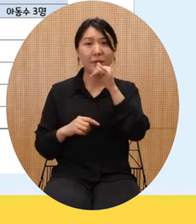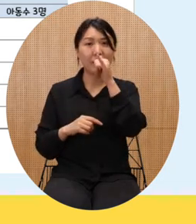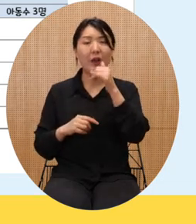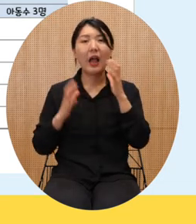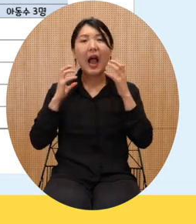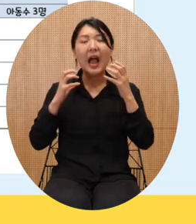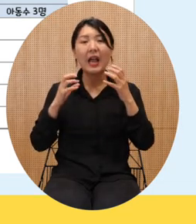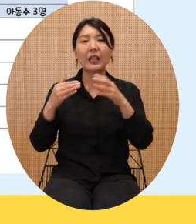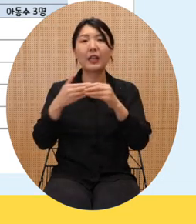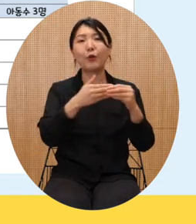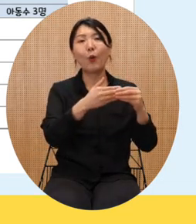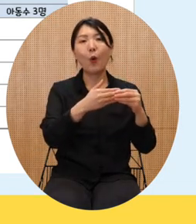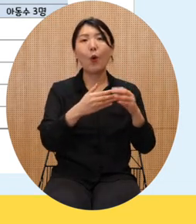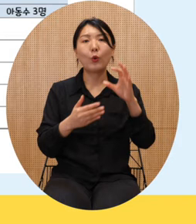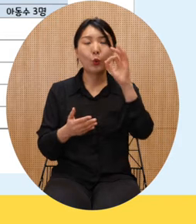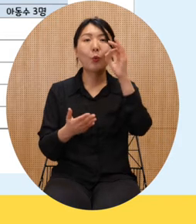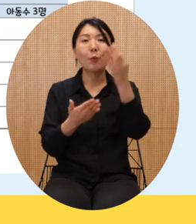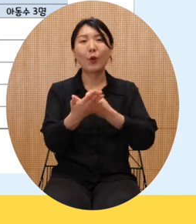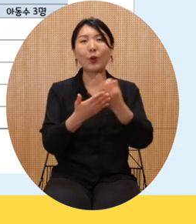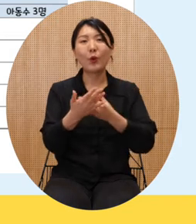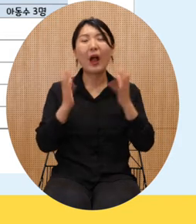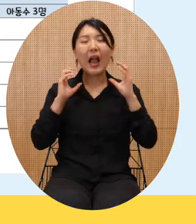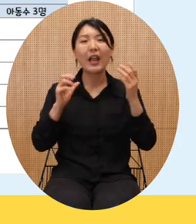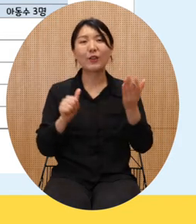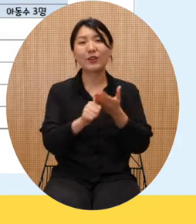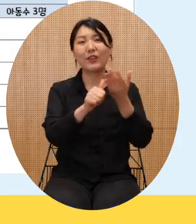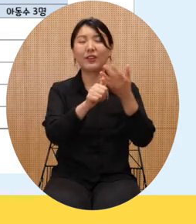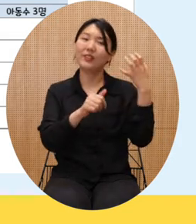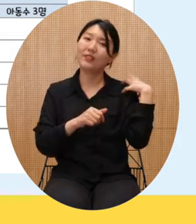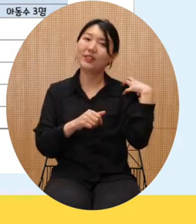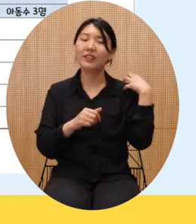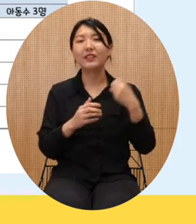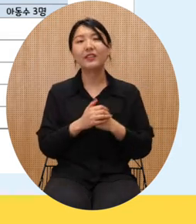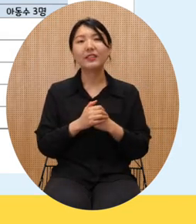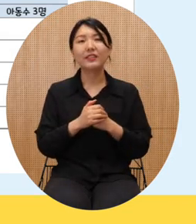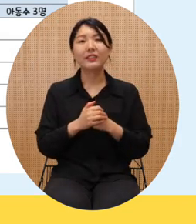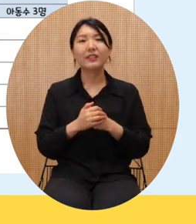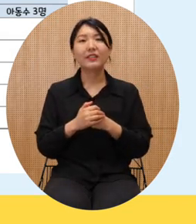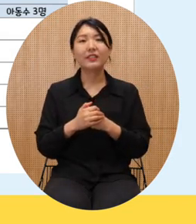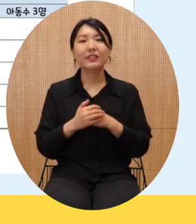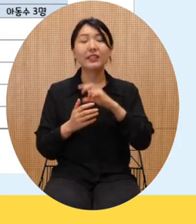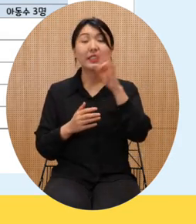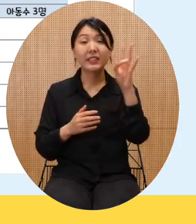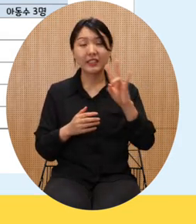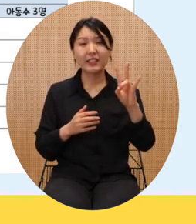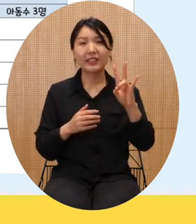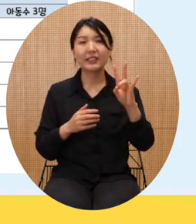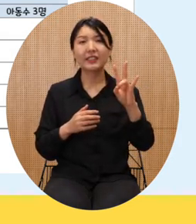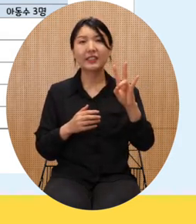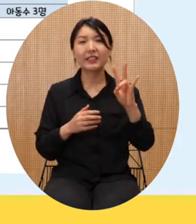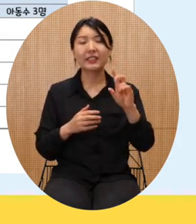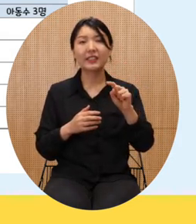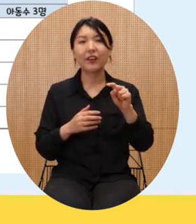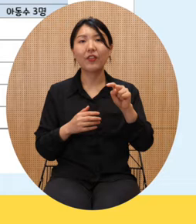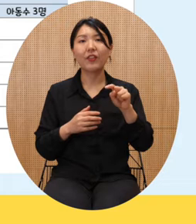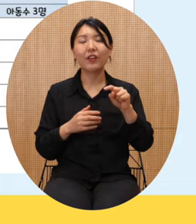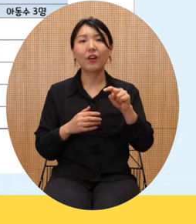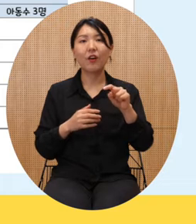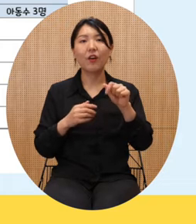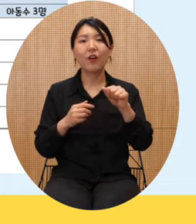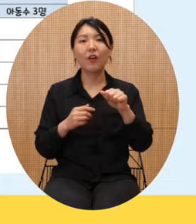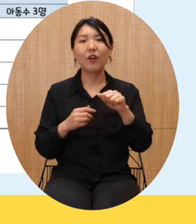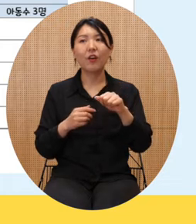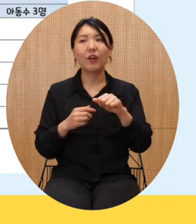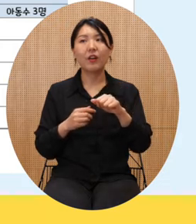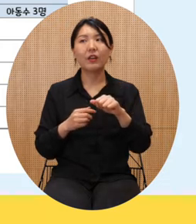예상이 됩니다. 아이를 데리고 돈도 벌어야 되고 아이들도 키워야 되잖아요. 그런 점에서 시흥형